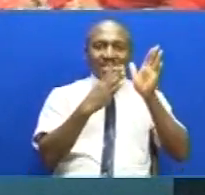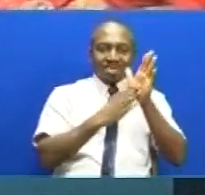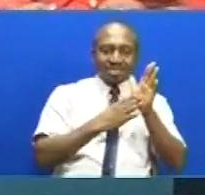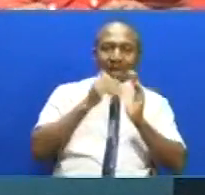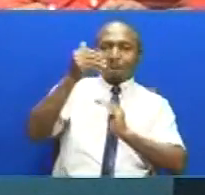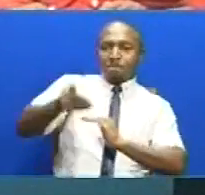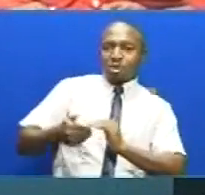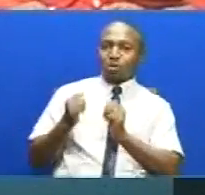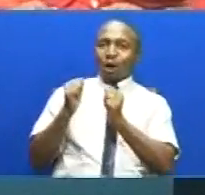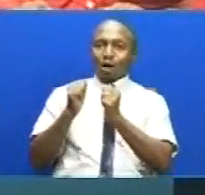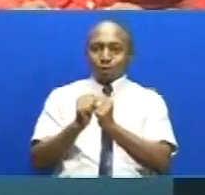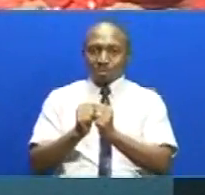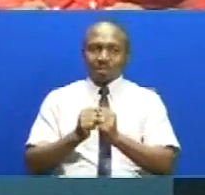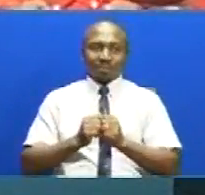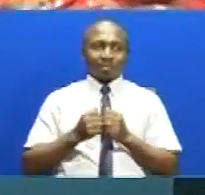10. Naam. Na